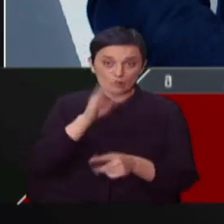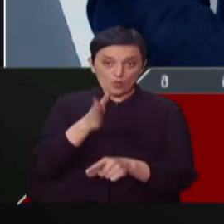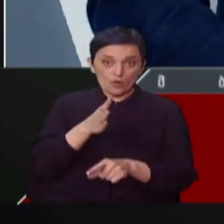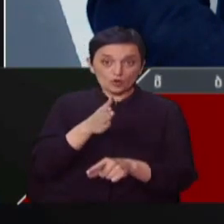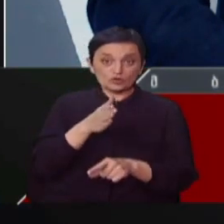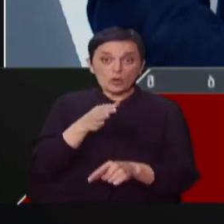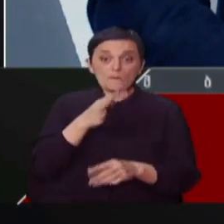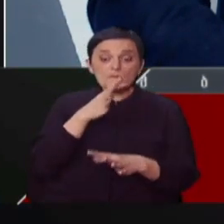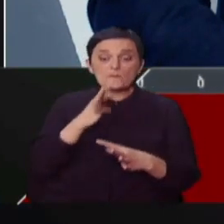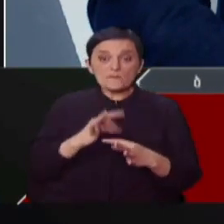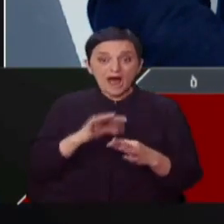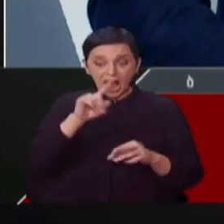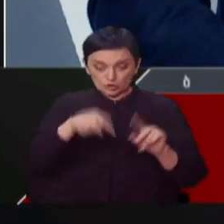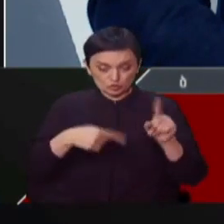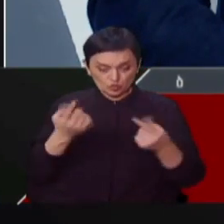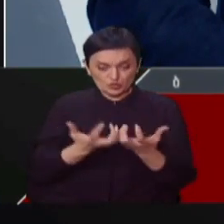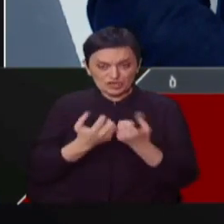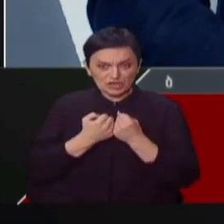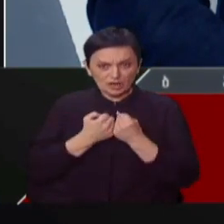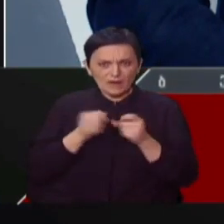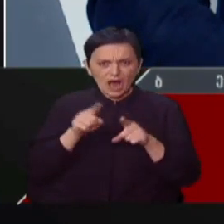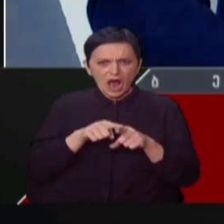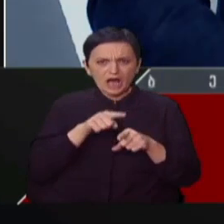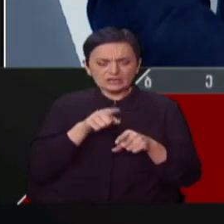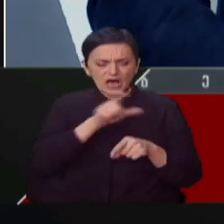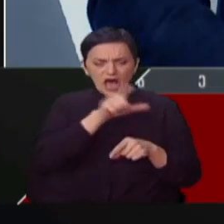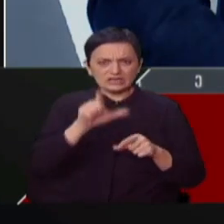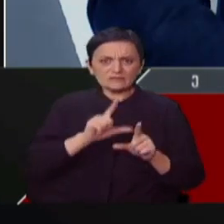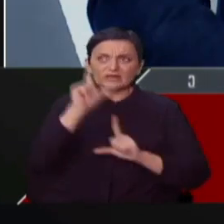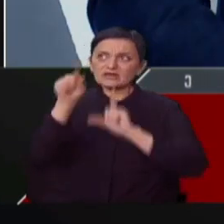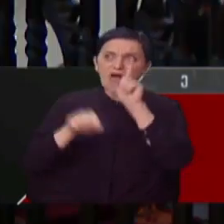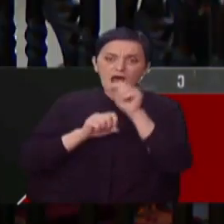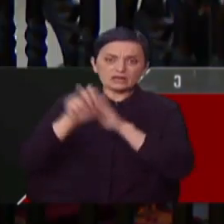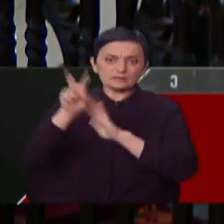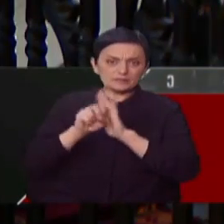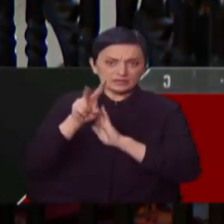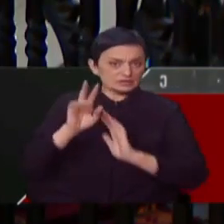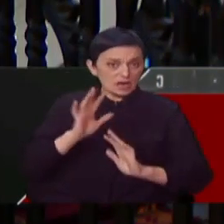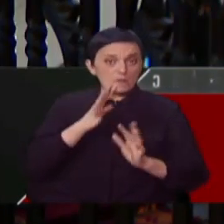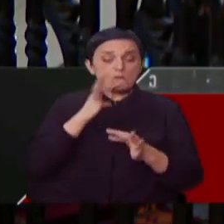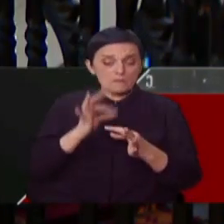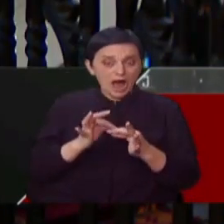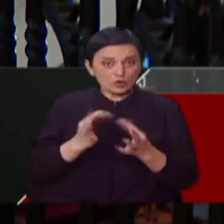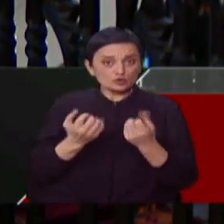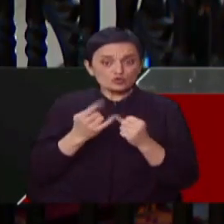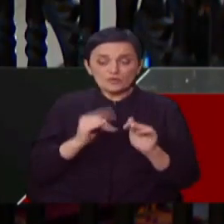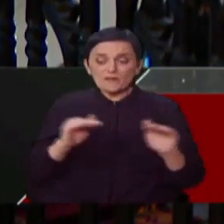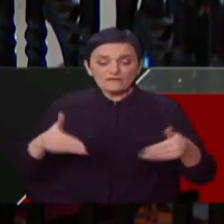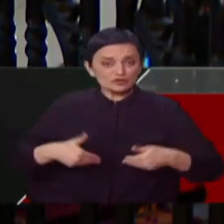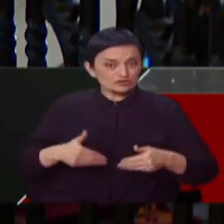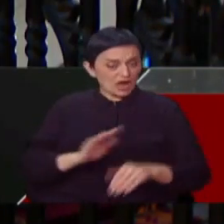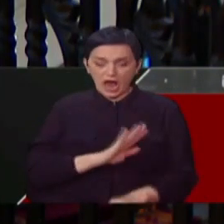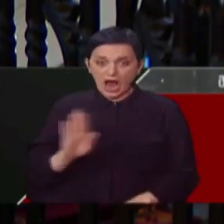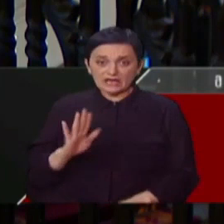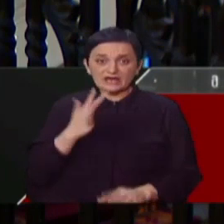სიპასხვის მსგავლობას იღებენ იმაზე, რომ ამდენი ადამიანი გარბის ქვეყნიდან? რა თქმა უნდა, არა. Asum zgoloba sigeben tunta an bavshobis shimshelze